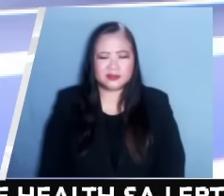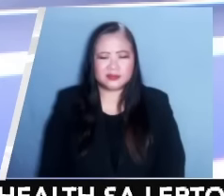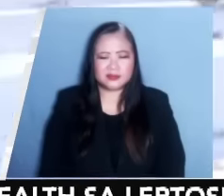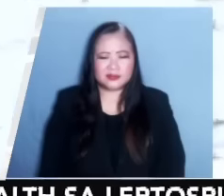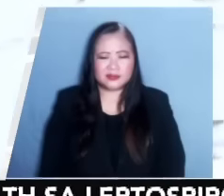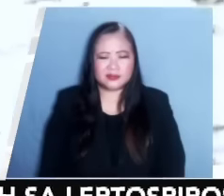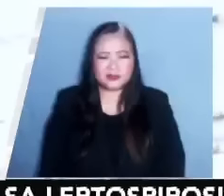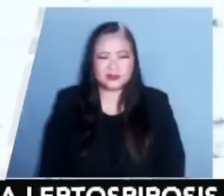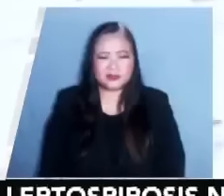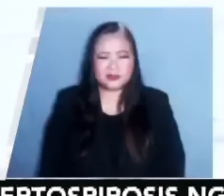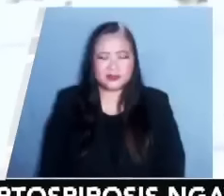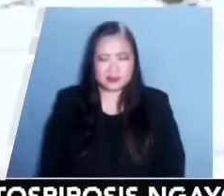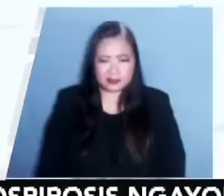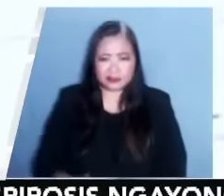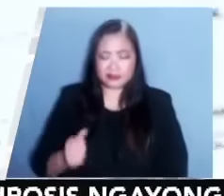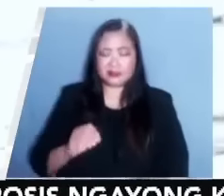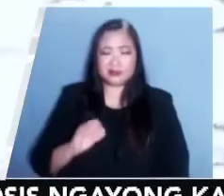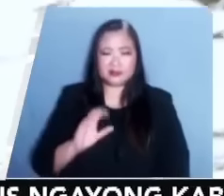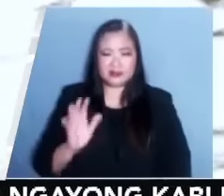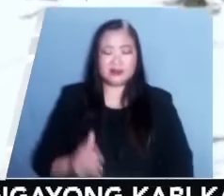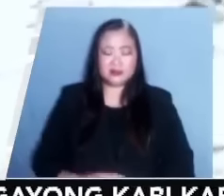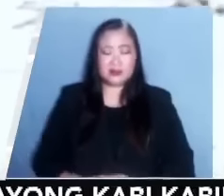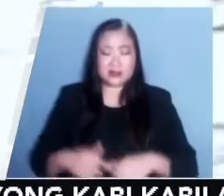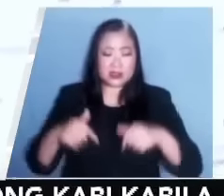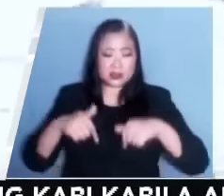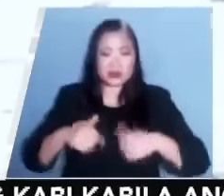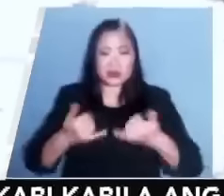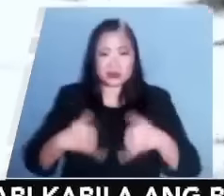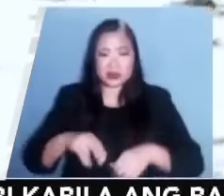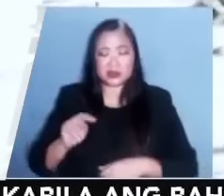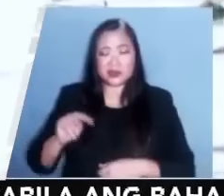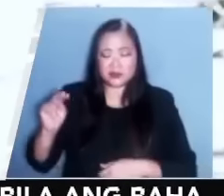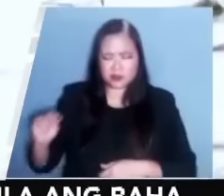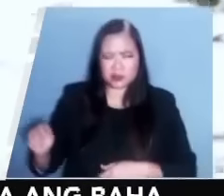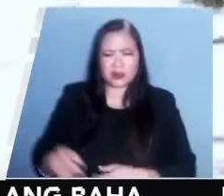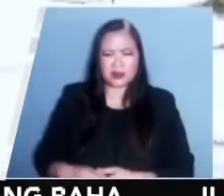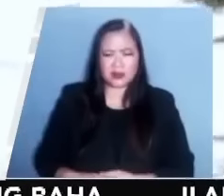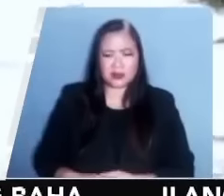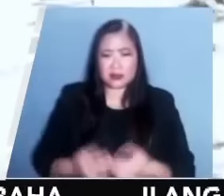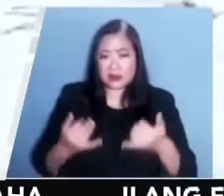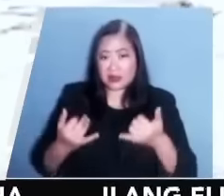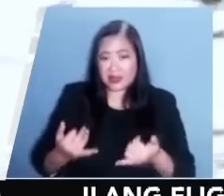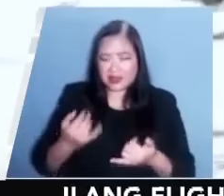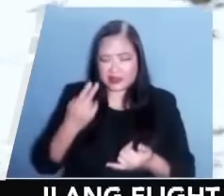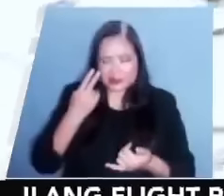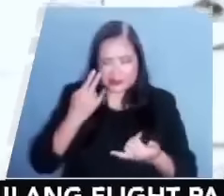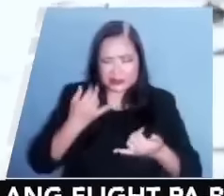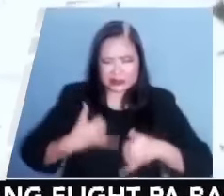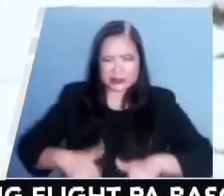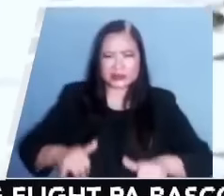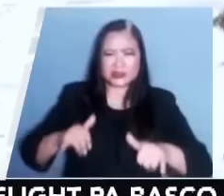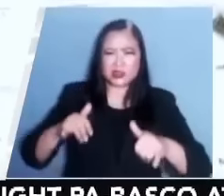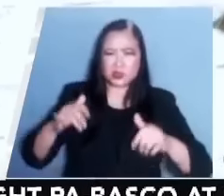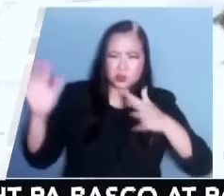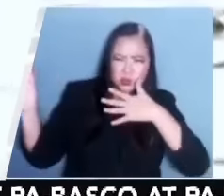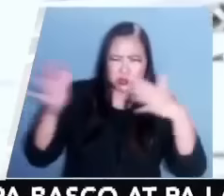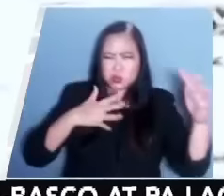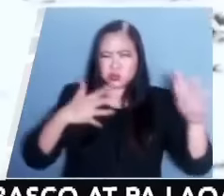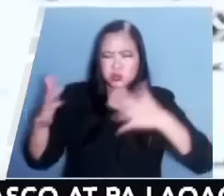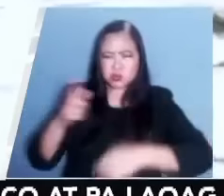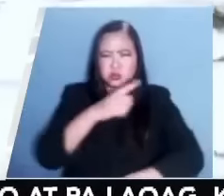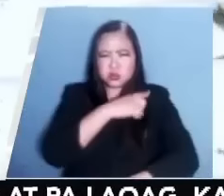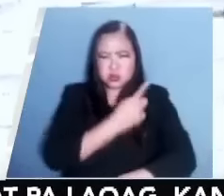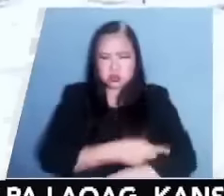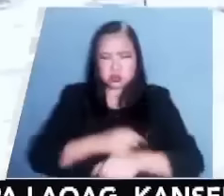Magandang umaga mga kapuso, andito pa rin po ako sa Navota City kung saan sa mga oras ito ay malakas pa rin po ang hampas ng hangin at tuloy-tuloy pa rin pag-uulan dahil pa rin po